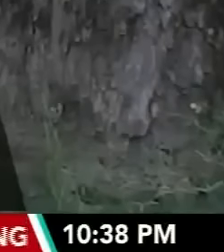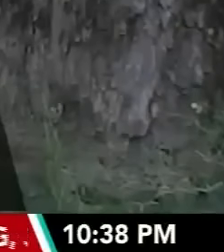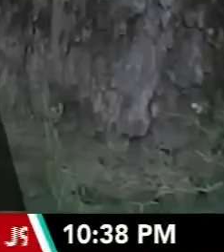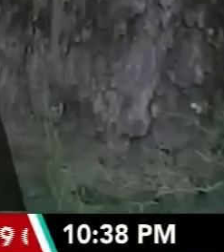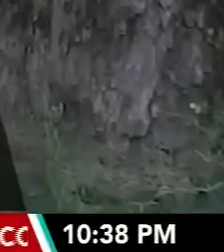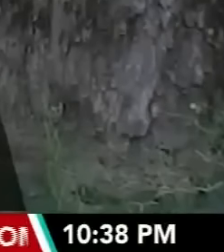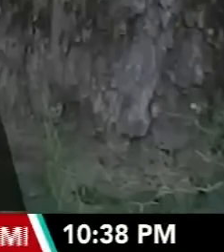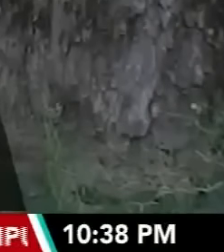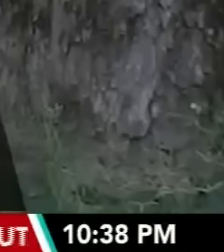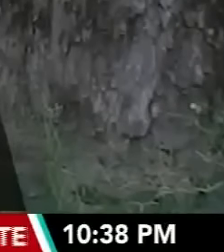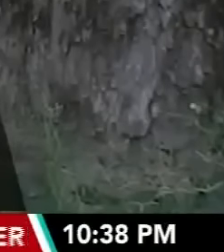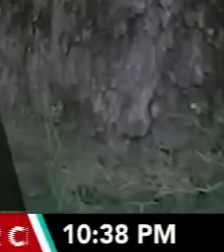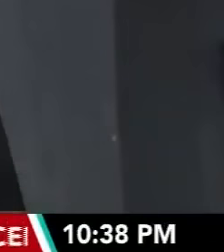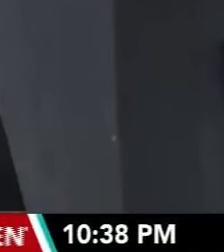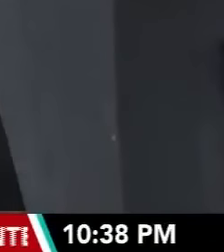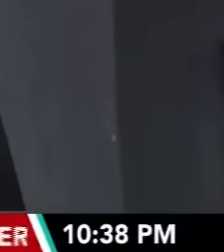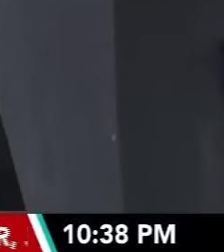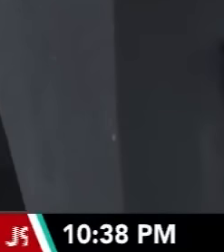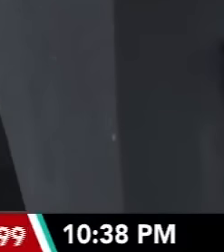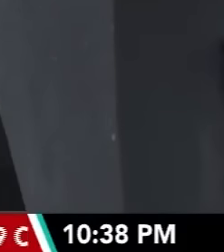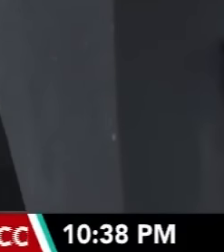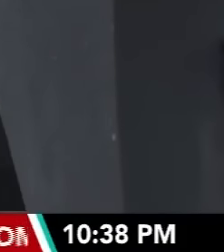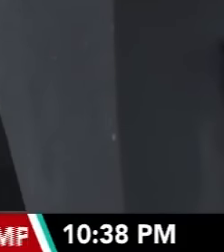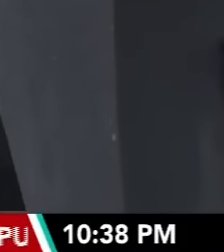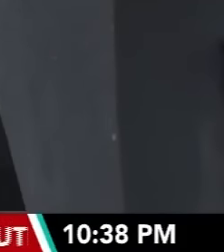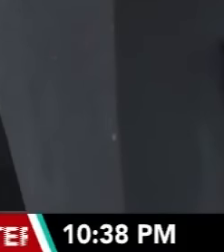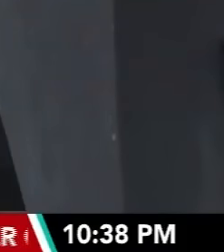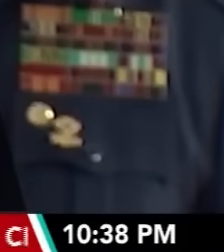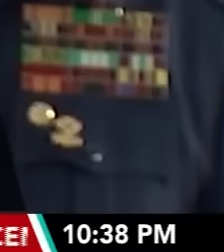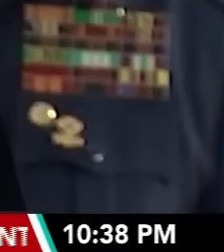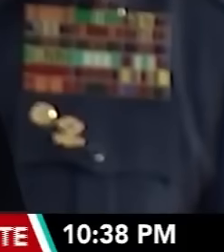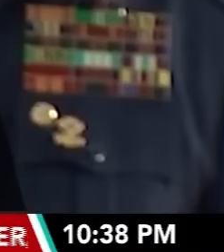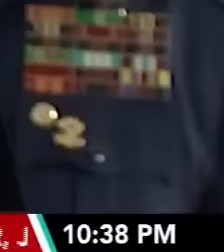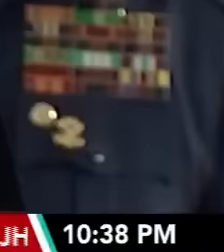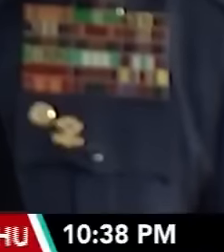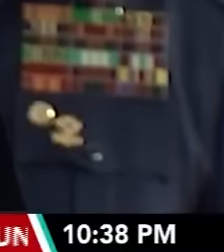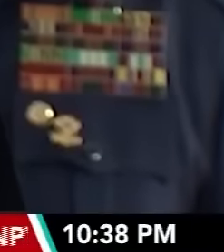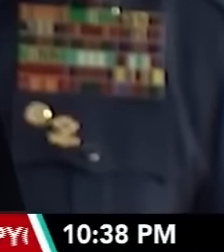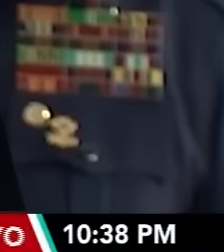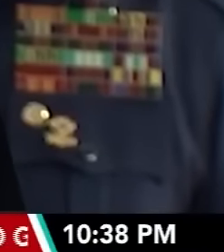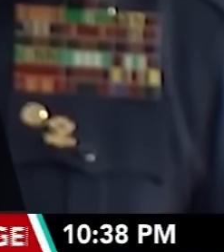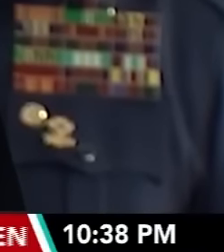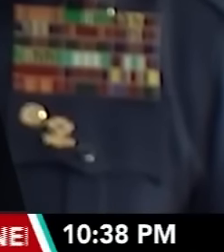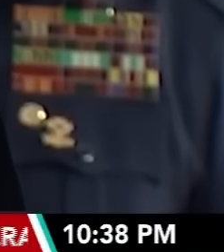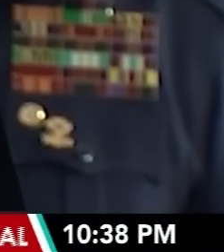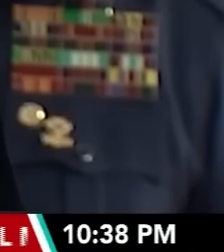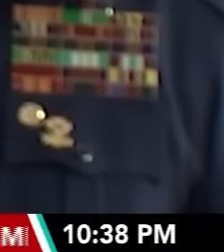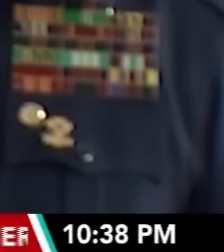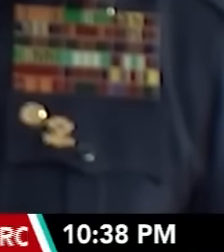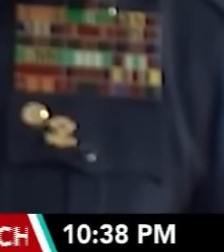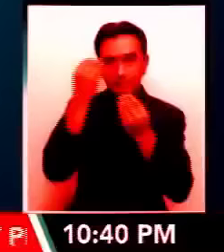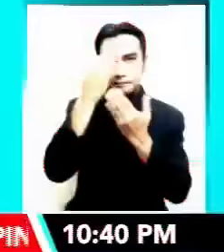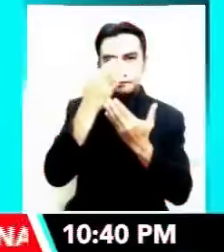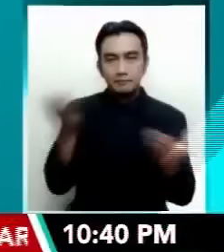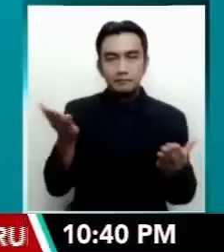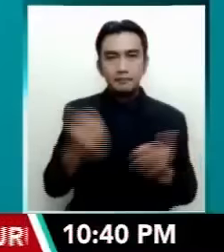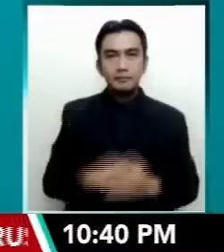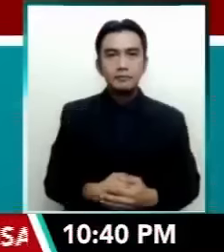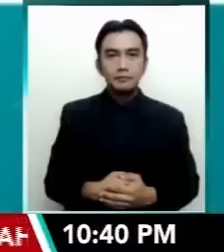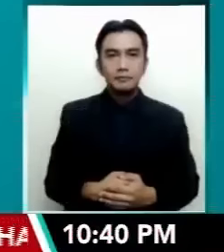ni Transportation Secretary Jaime Bautista, ang grupong manibela at piston lang naman ang kontra sa programa.